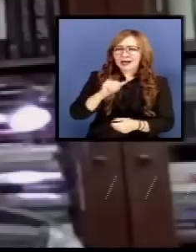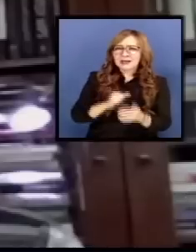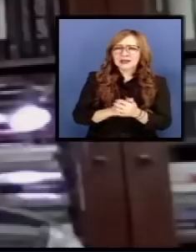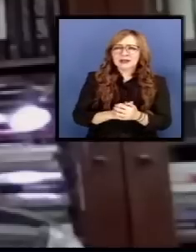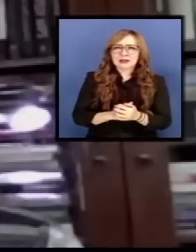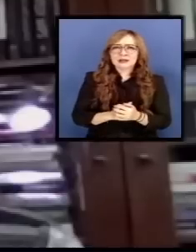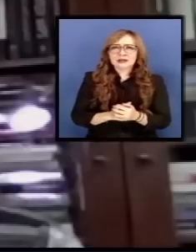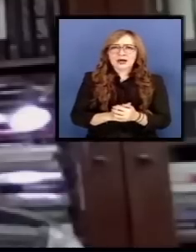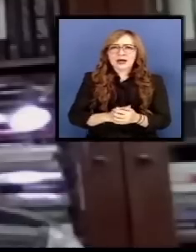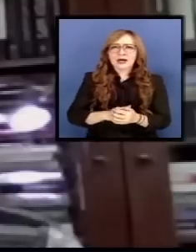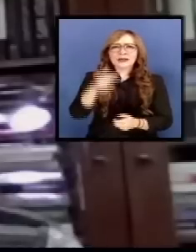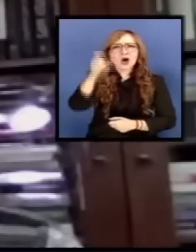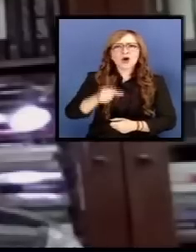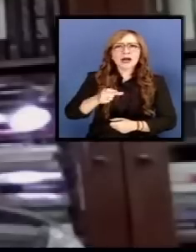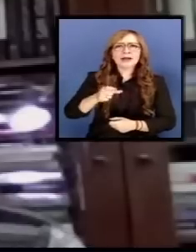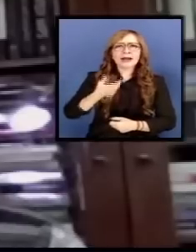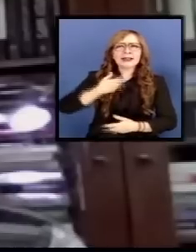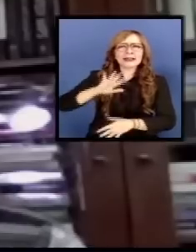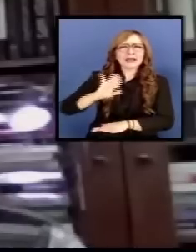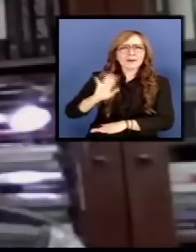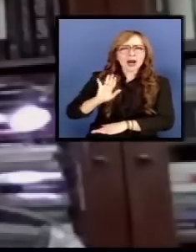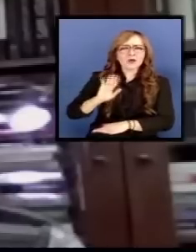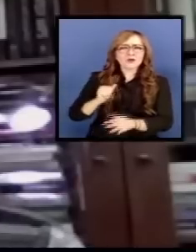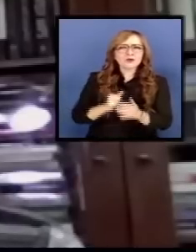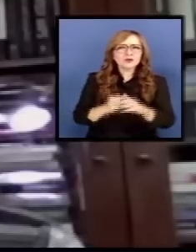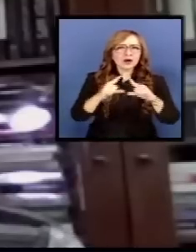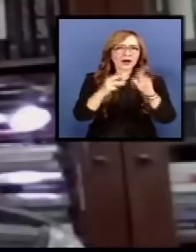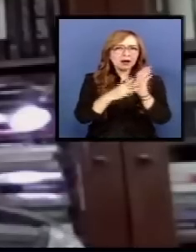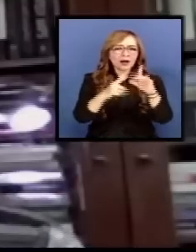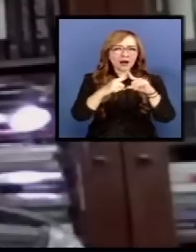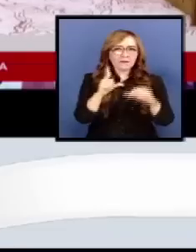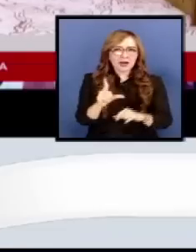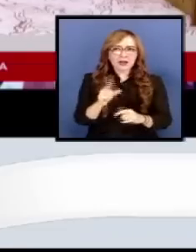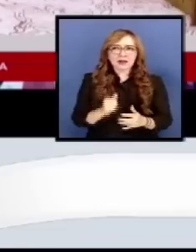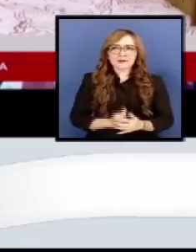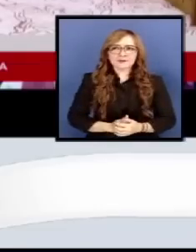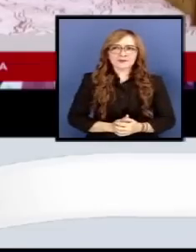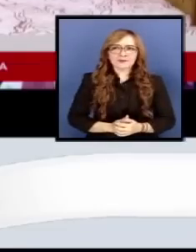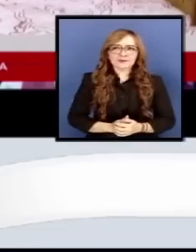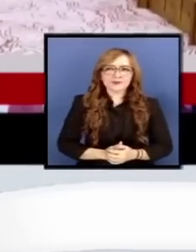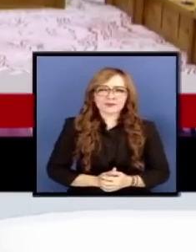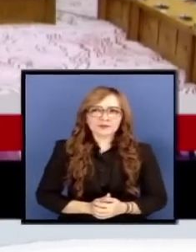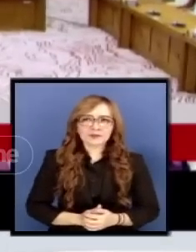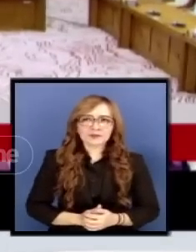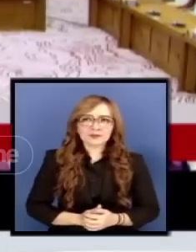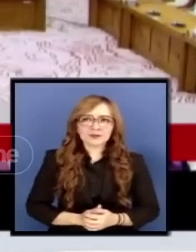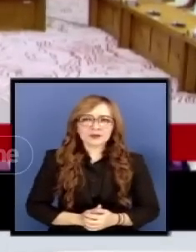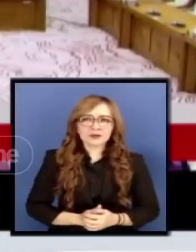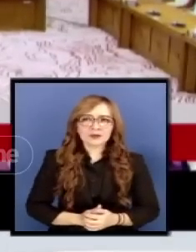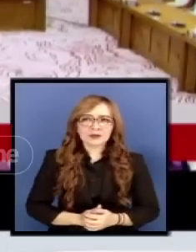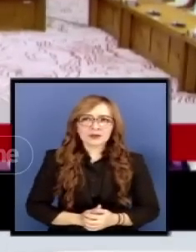itu mau amal, jadi saya jelaskan bahwa periode kemarin ada